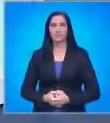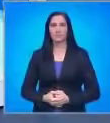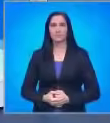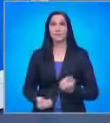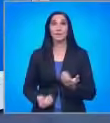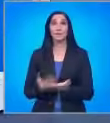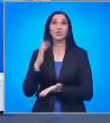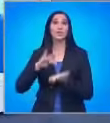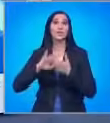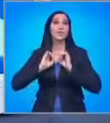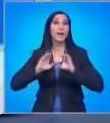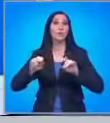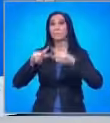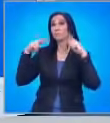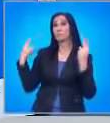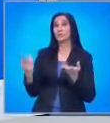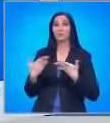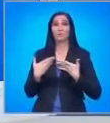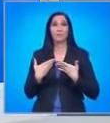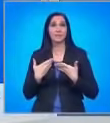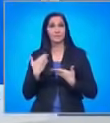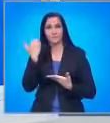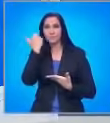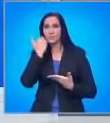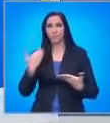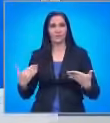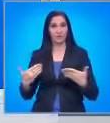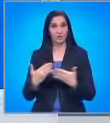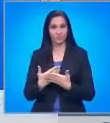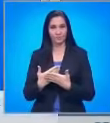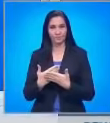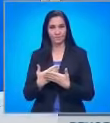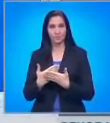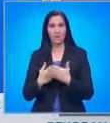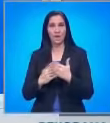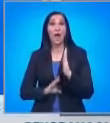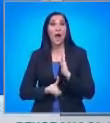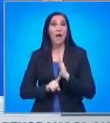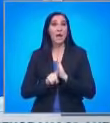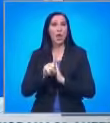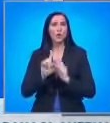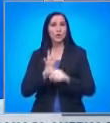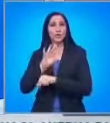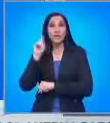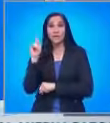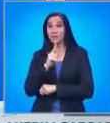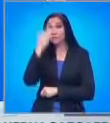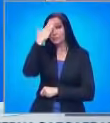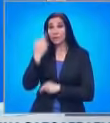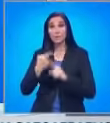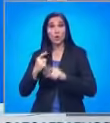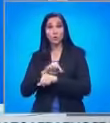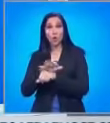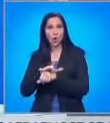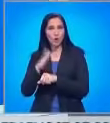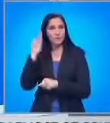Започва централната емисия по света и у нас. Аз съм Аделина Радева. Аз съм Спас Кьосев. Добър вечер. Рекордна 14-дневна заболеваемост